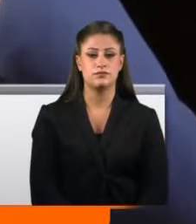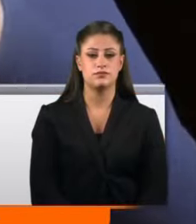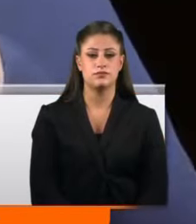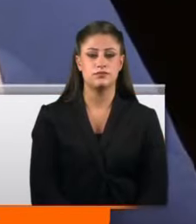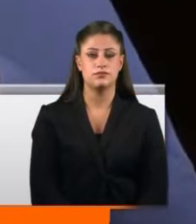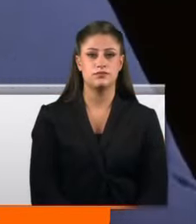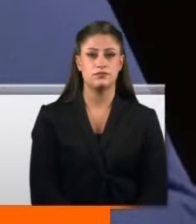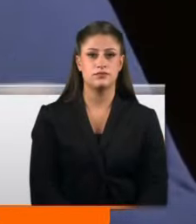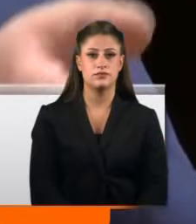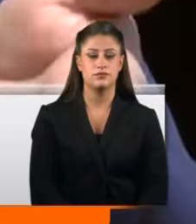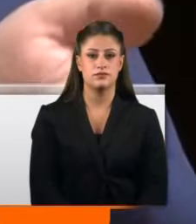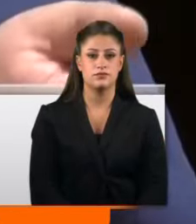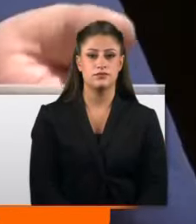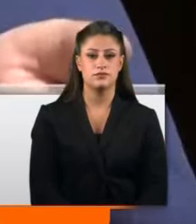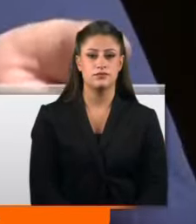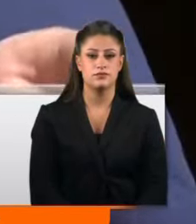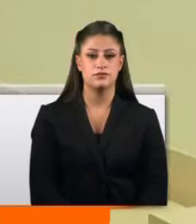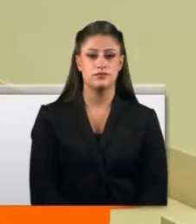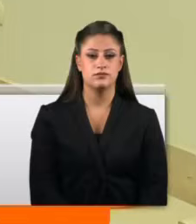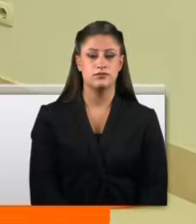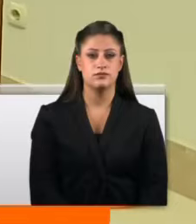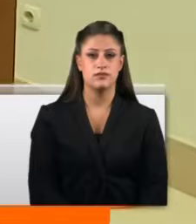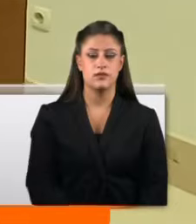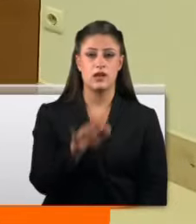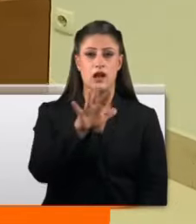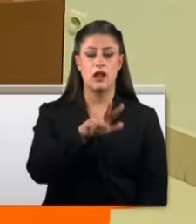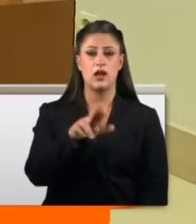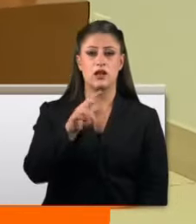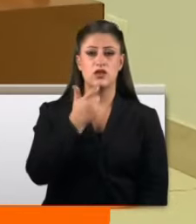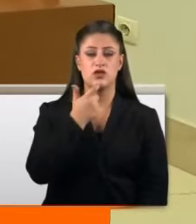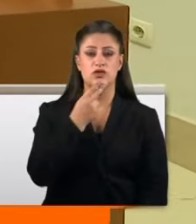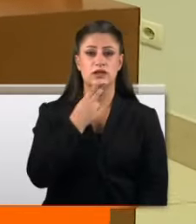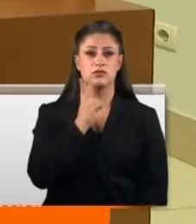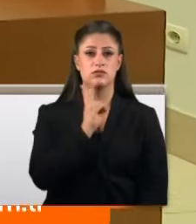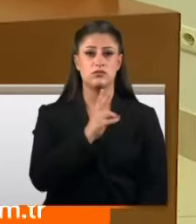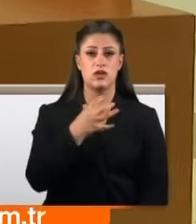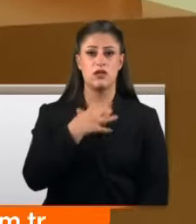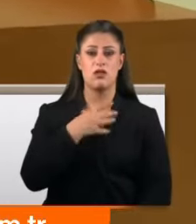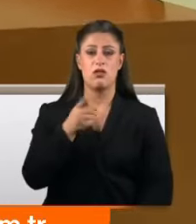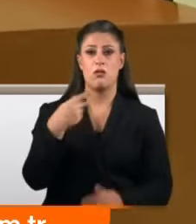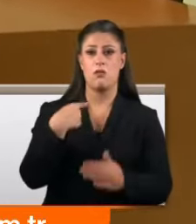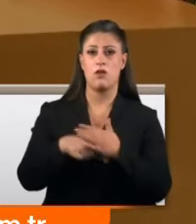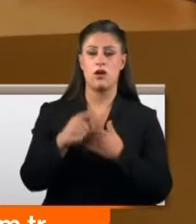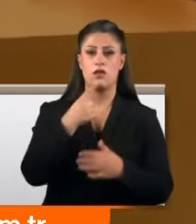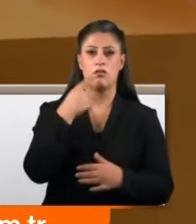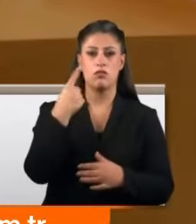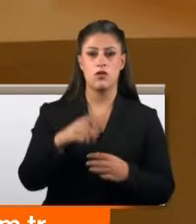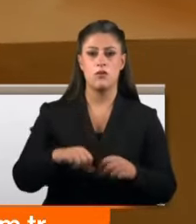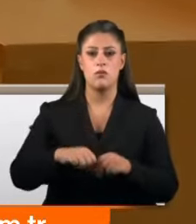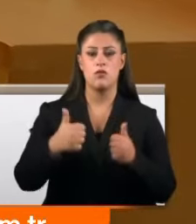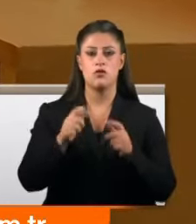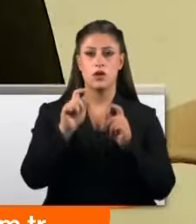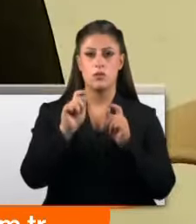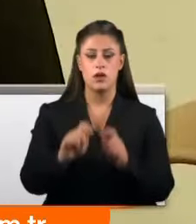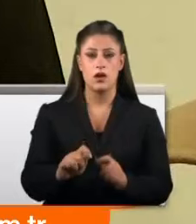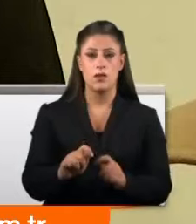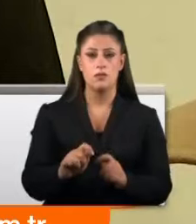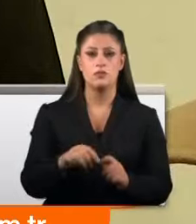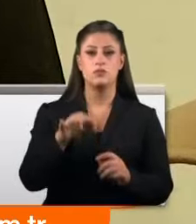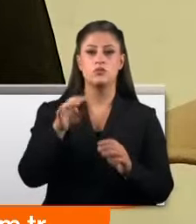de içeride yatmaya razıymış. 57 yaşındaki kadın kendisini aldattığı gerekçesiyle eşine boşanma davası açtı.